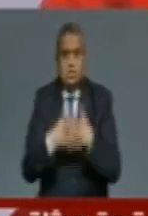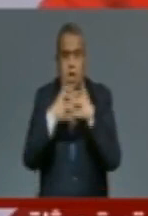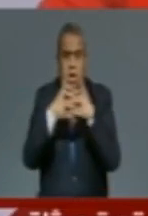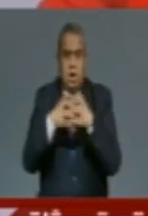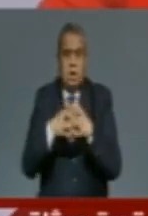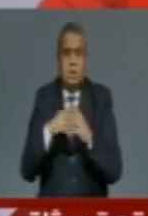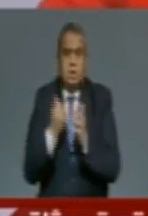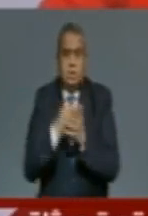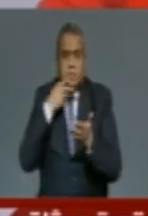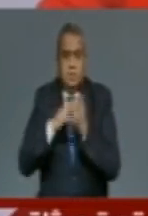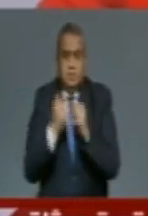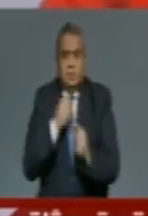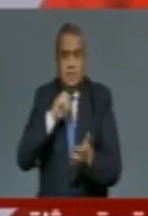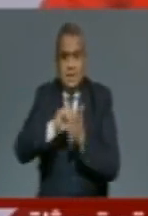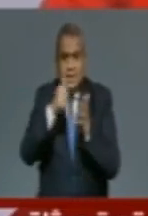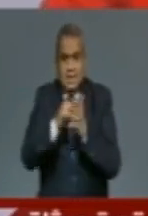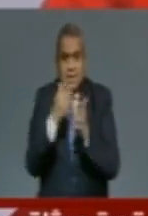شراكة جديدة خضراء.